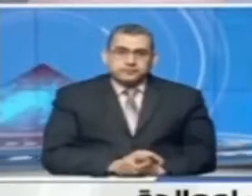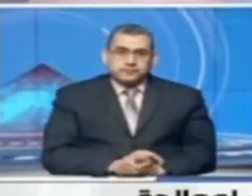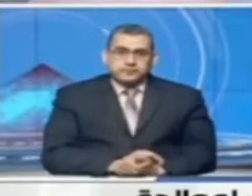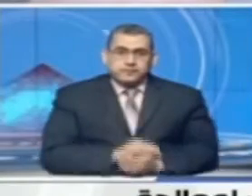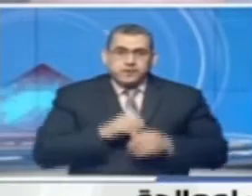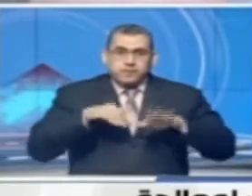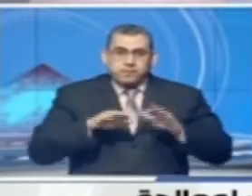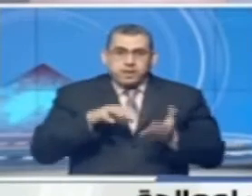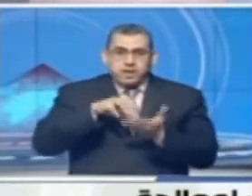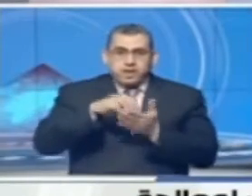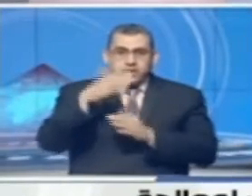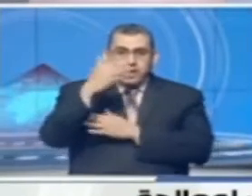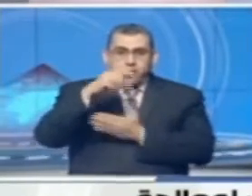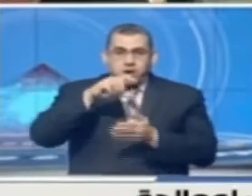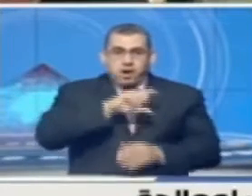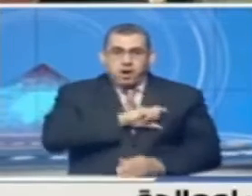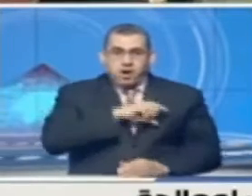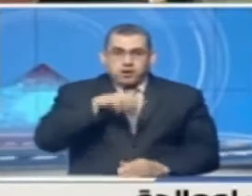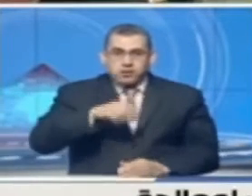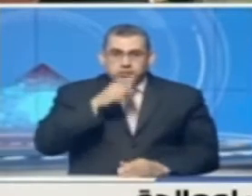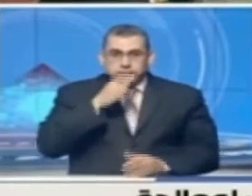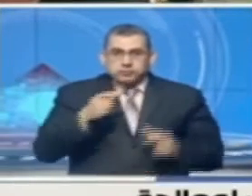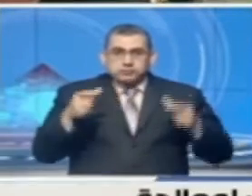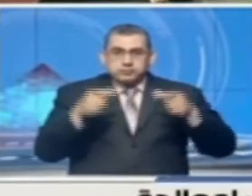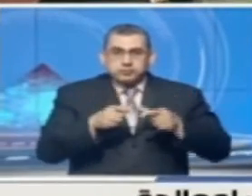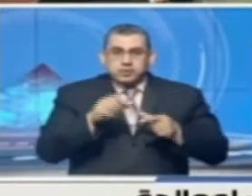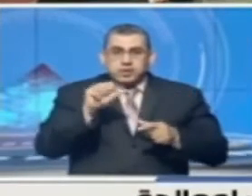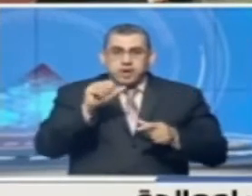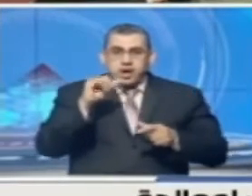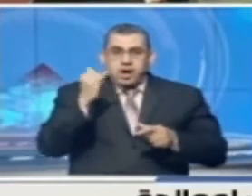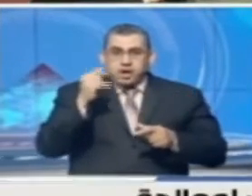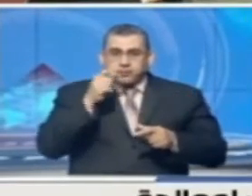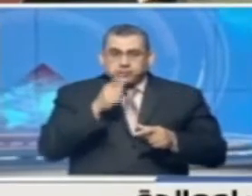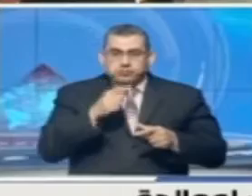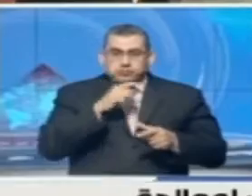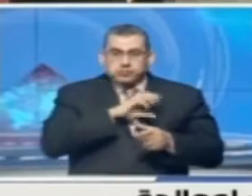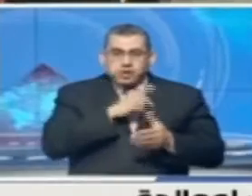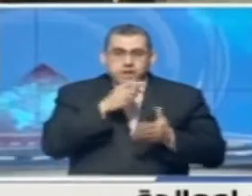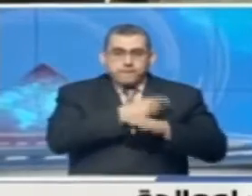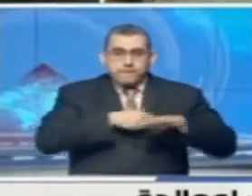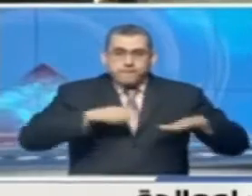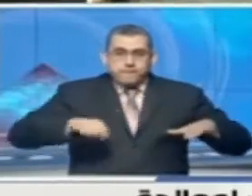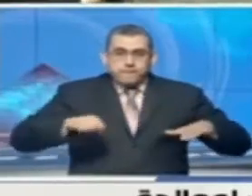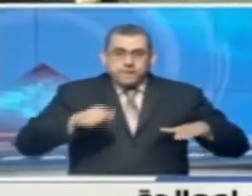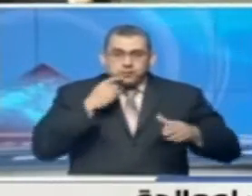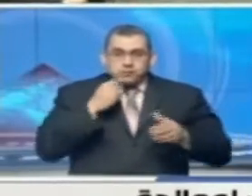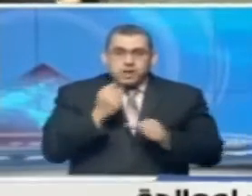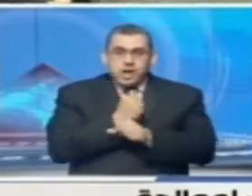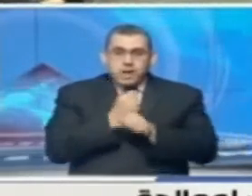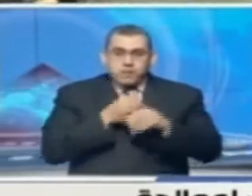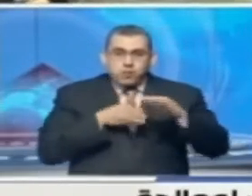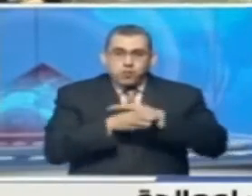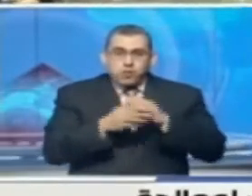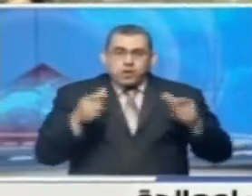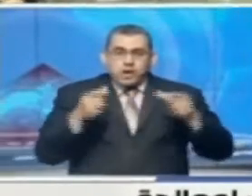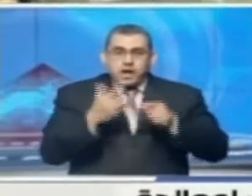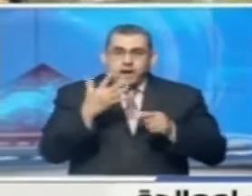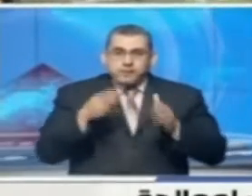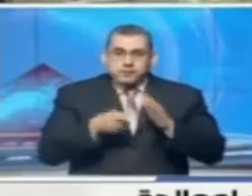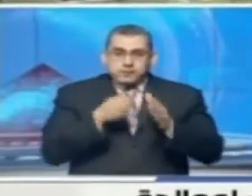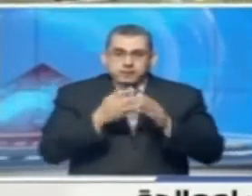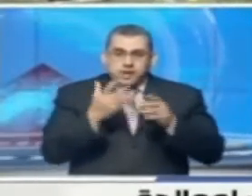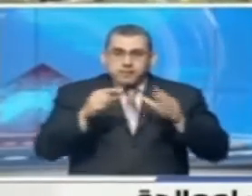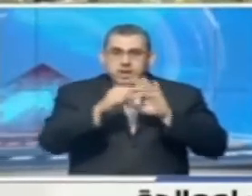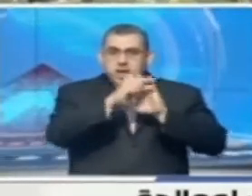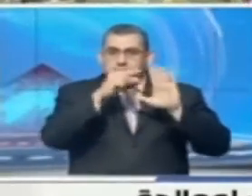مجلس الدولة بالقاهرة عقد الاتحاد العربي للقضاء الإداري ورشة العمل الخامسة تحت